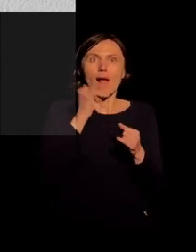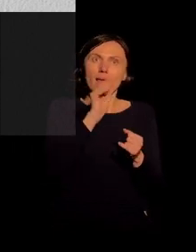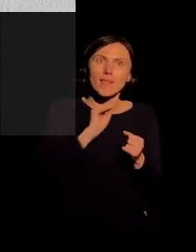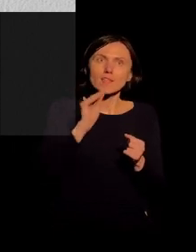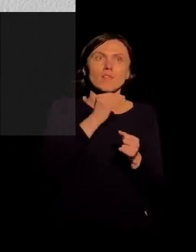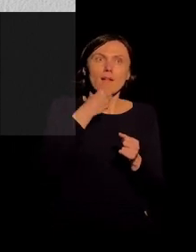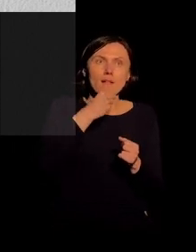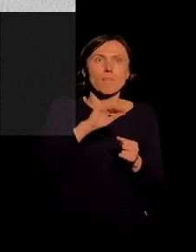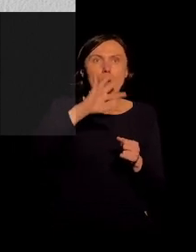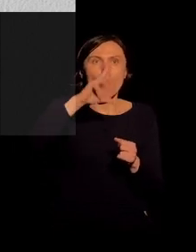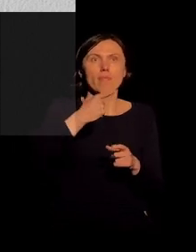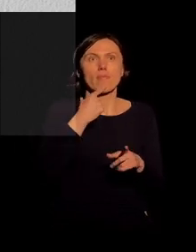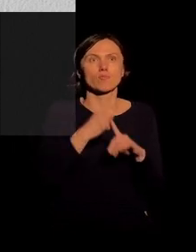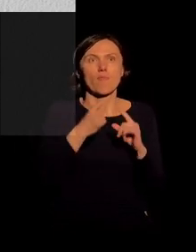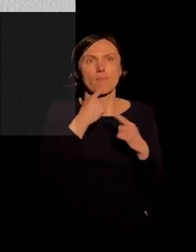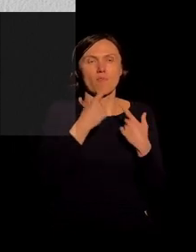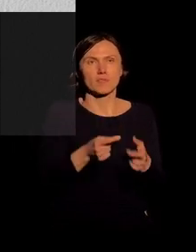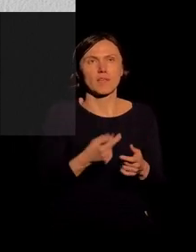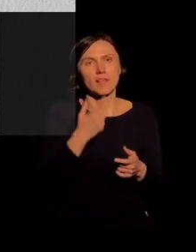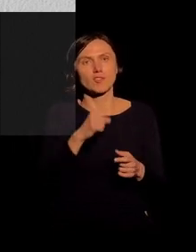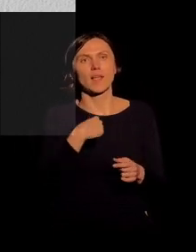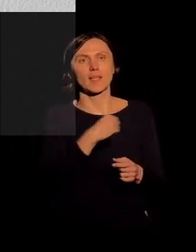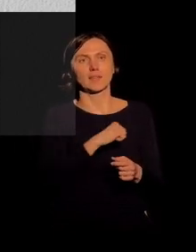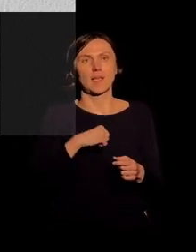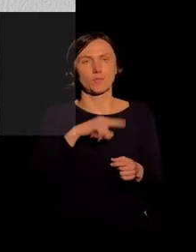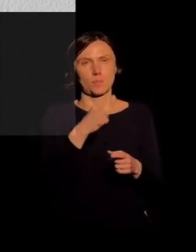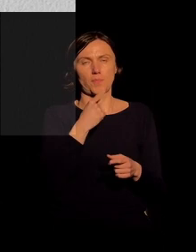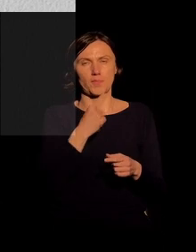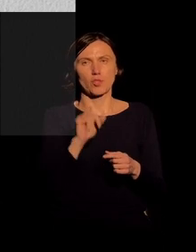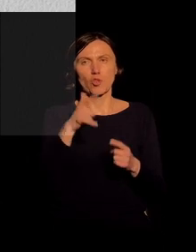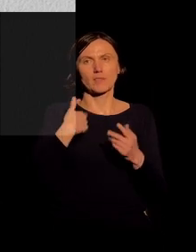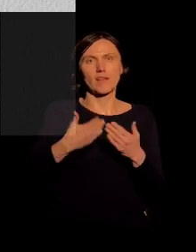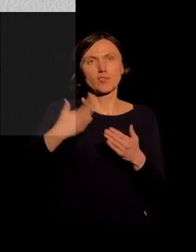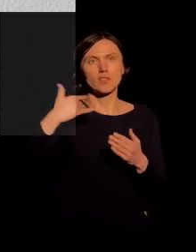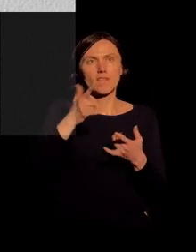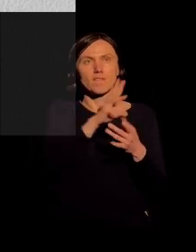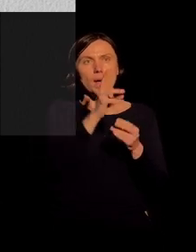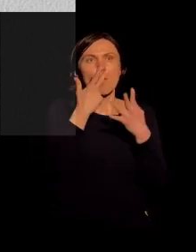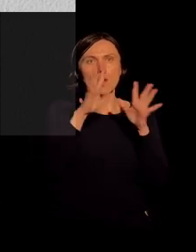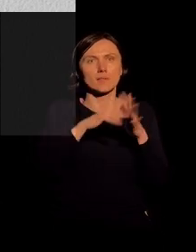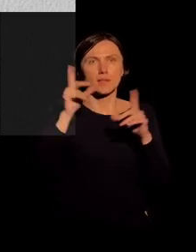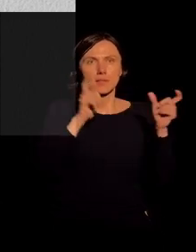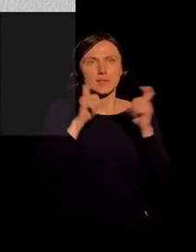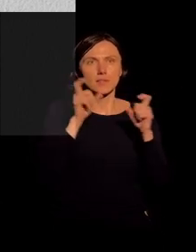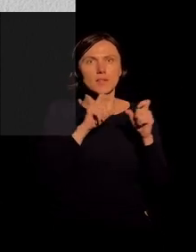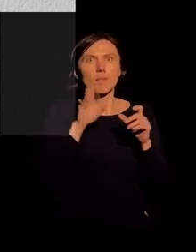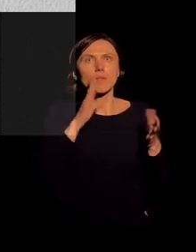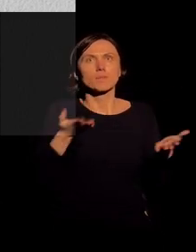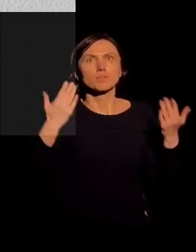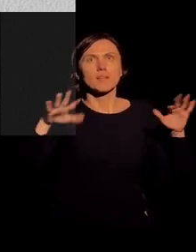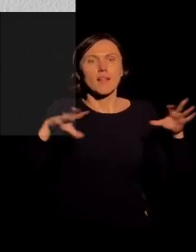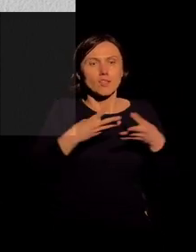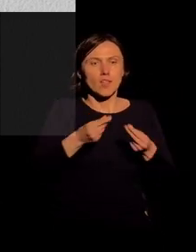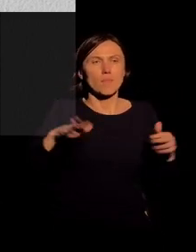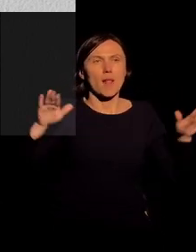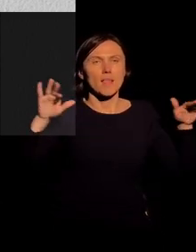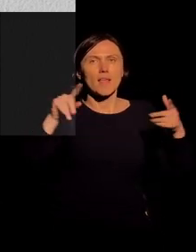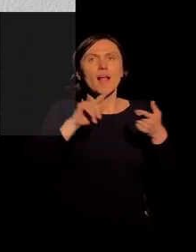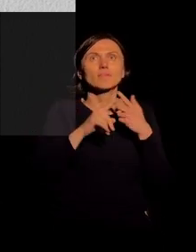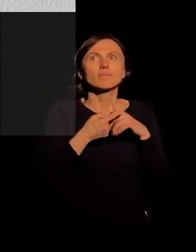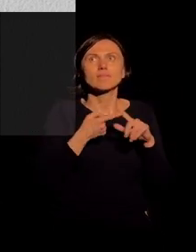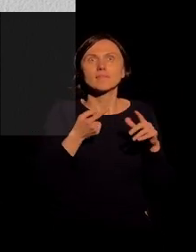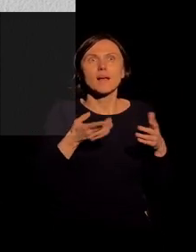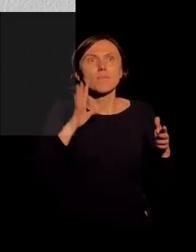ładniej ubrana w słowa, niż sam bym to zrobił. No i to, co Państwu wcześniej pokazałem na tym zdjęciu, to unoszenie się trochę takie nad ziemią i ten element